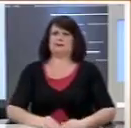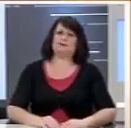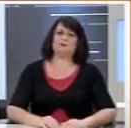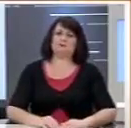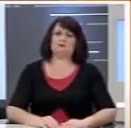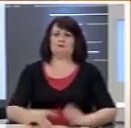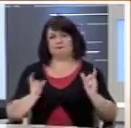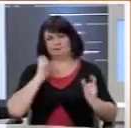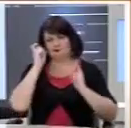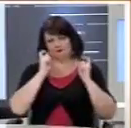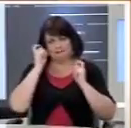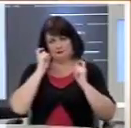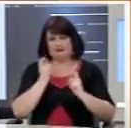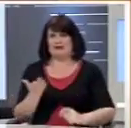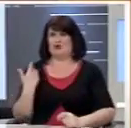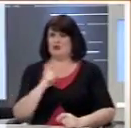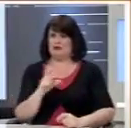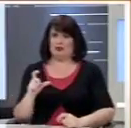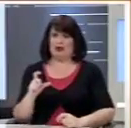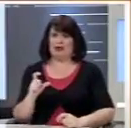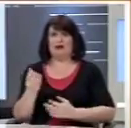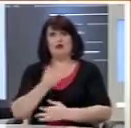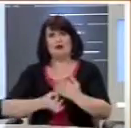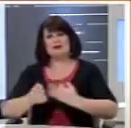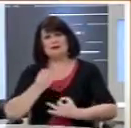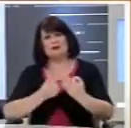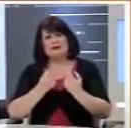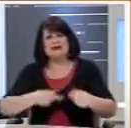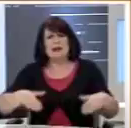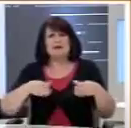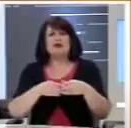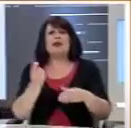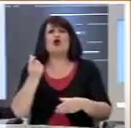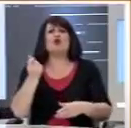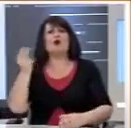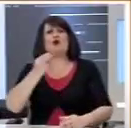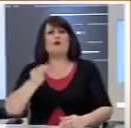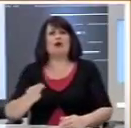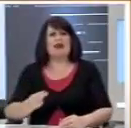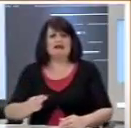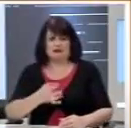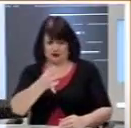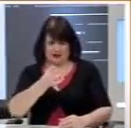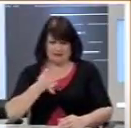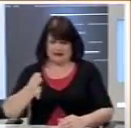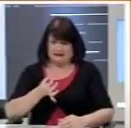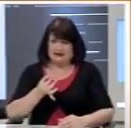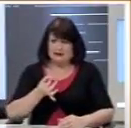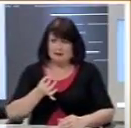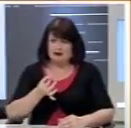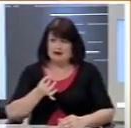διαπραγματευτείτε με αυτά που άκουσα την προηγούμενη εβδομάδα στην Επιτροπή Οικονομικών Υποθέσεων, που είπατε ότι εσείς δεν